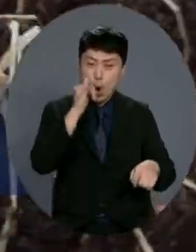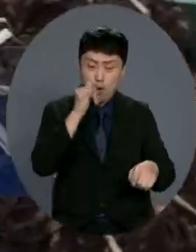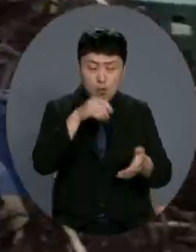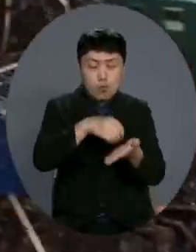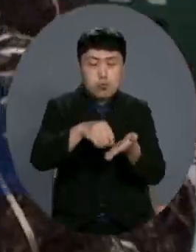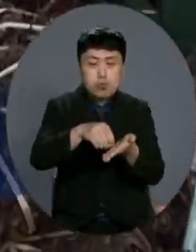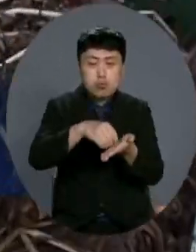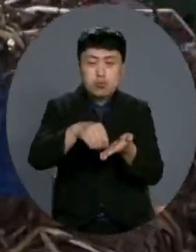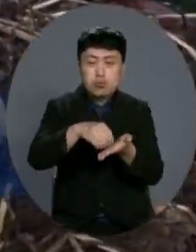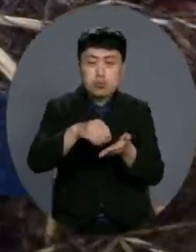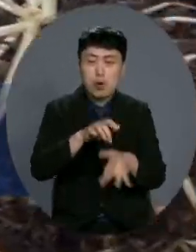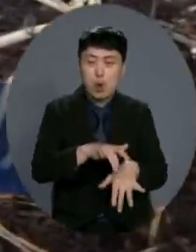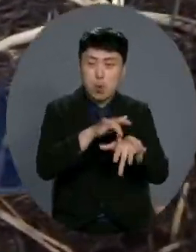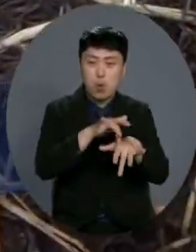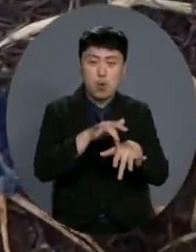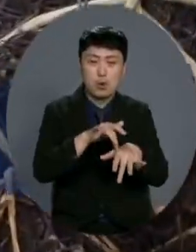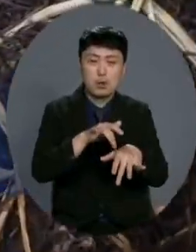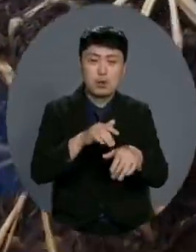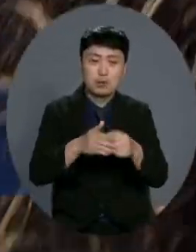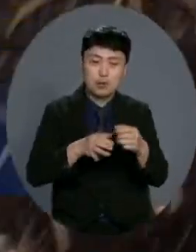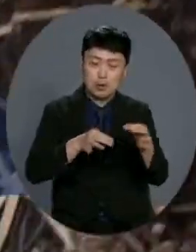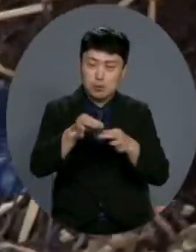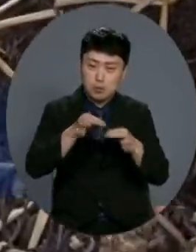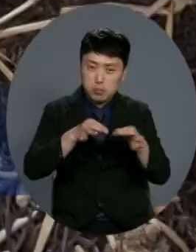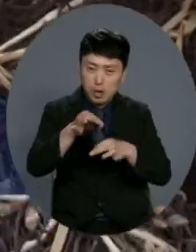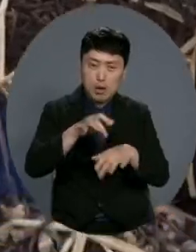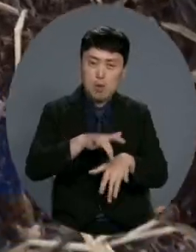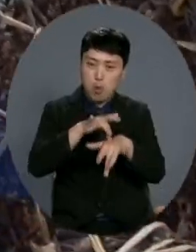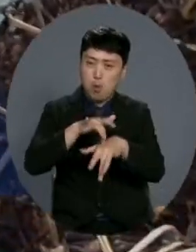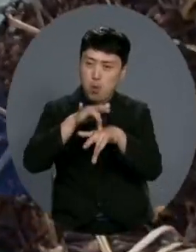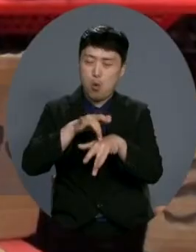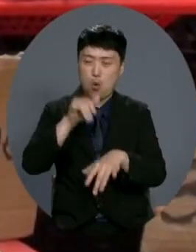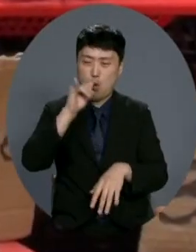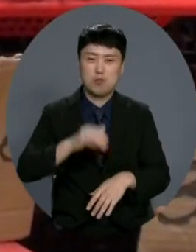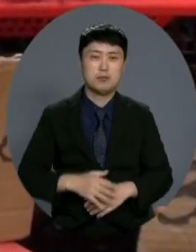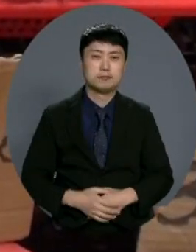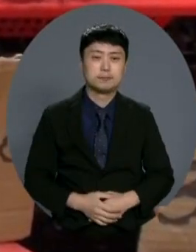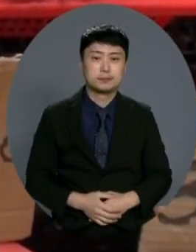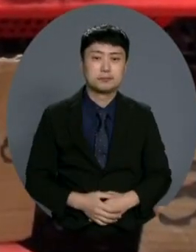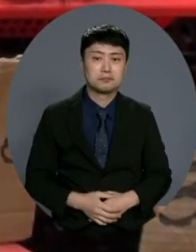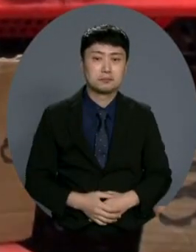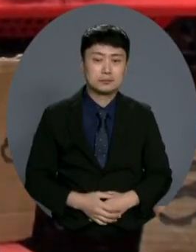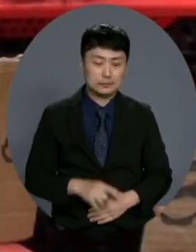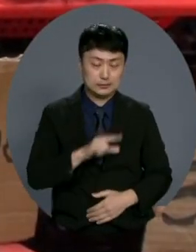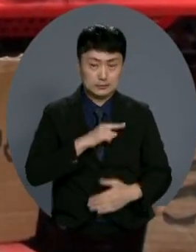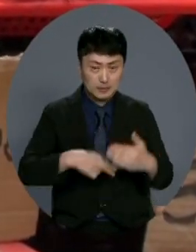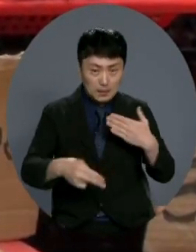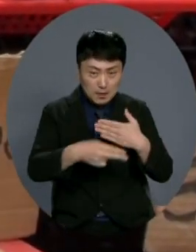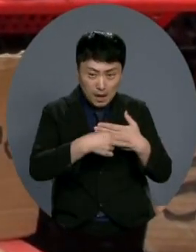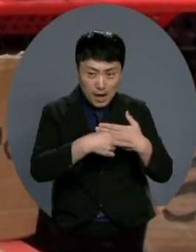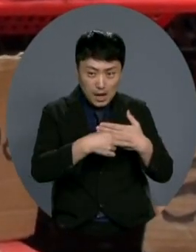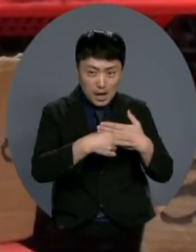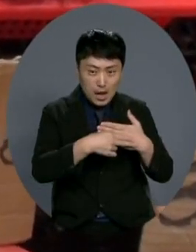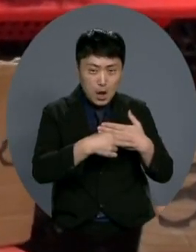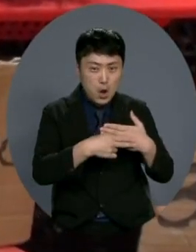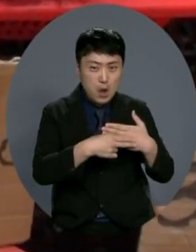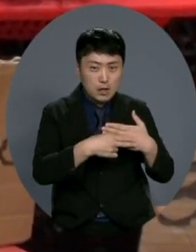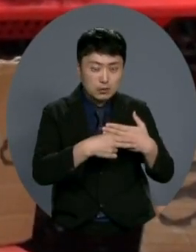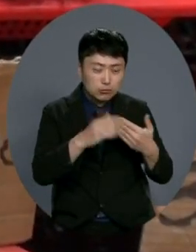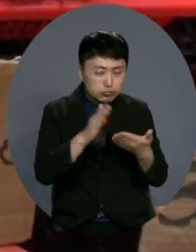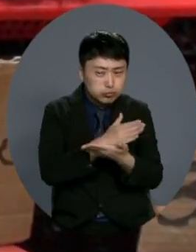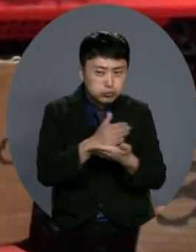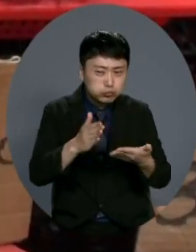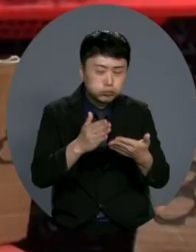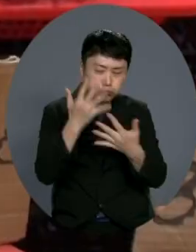없어졌습니다. 장사하다 보면 자꾸 빠져요. 원산지 표시를 해놓기는 했지만 구분이